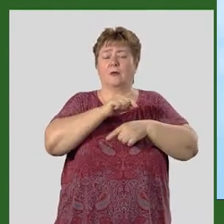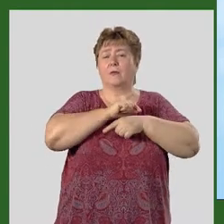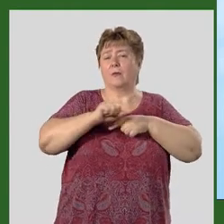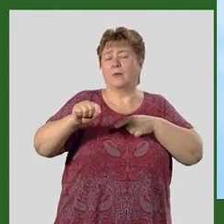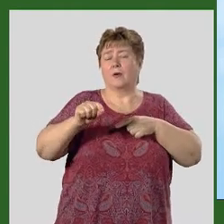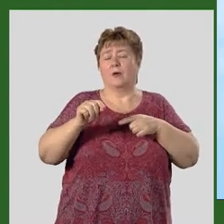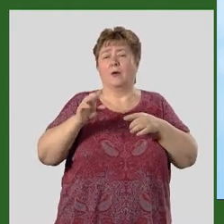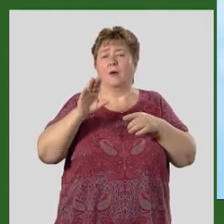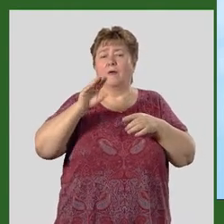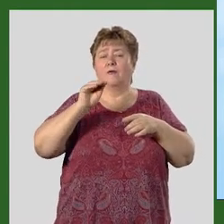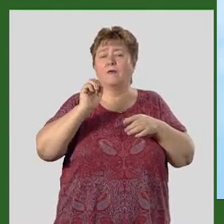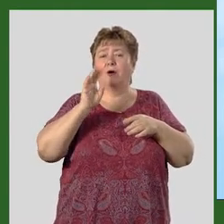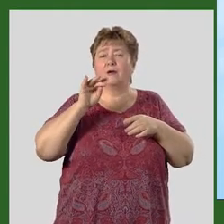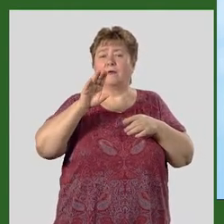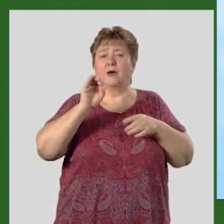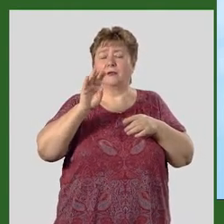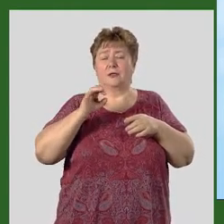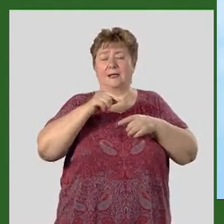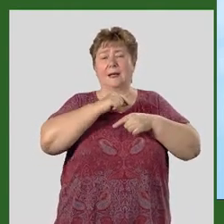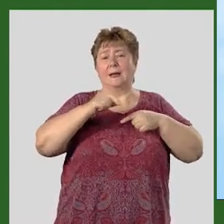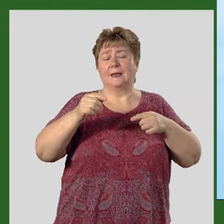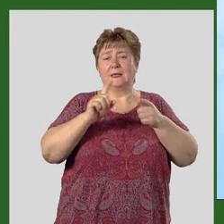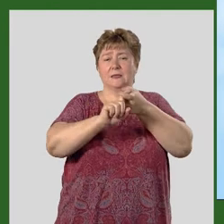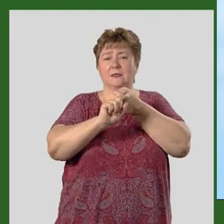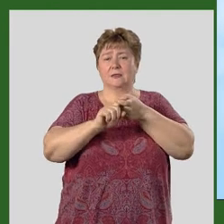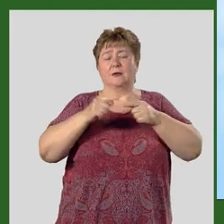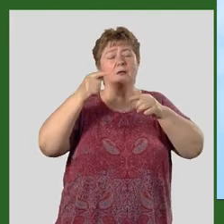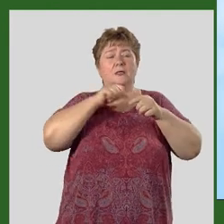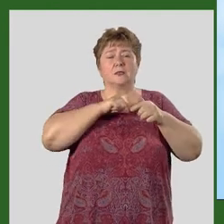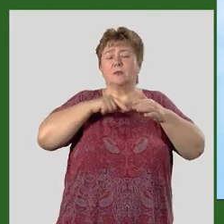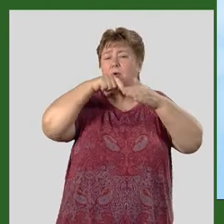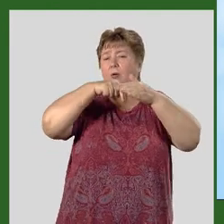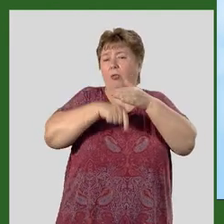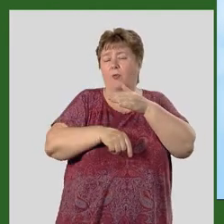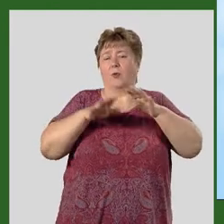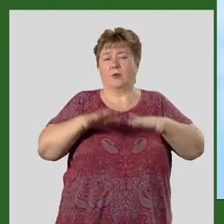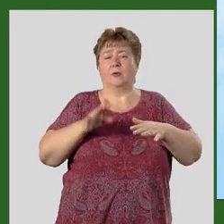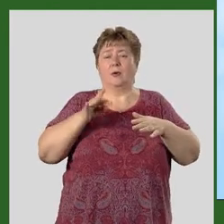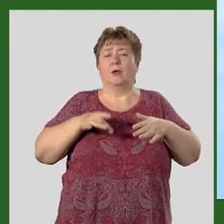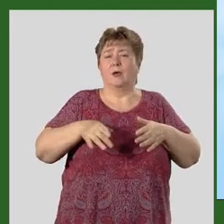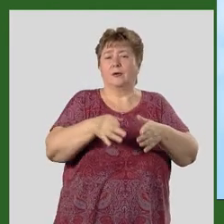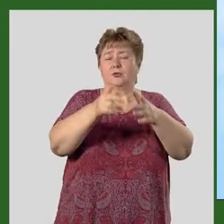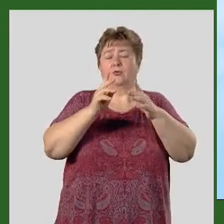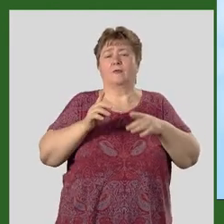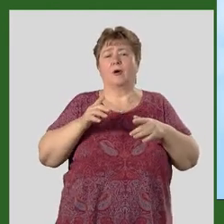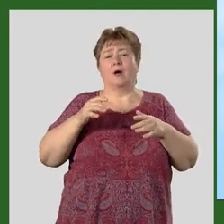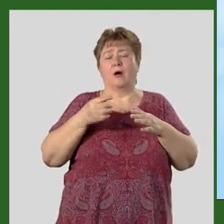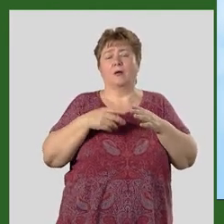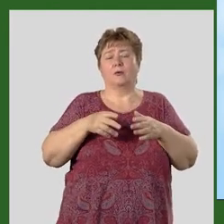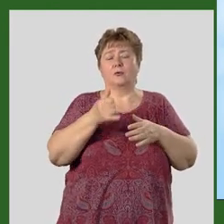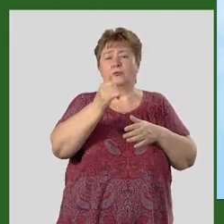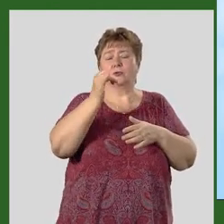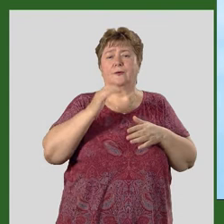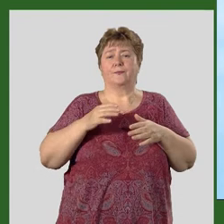проводят по фарватеру, линии, соединяющей самые глубокие места речного русла.